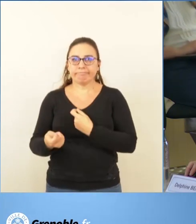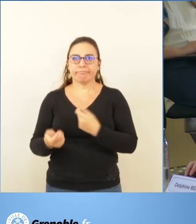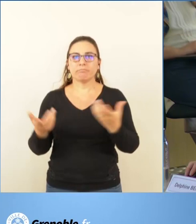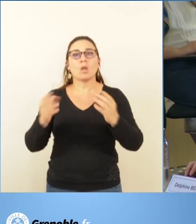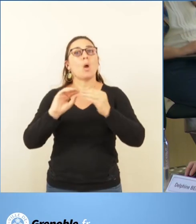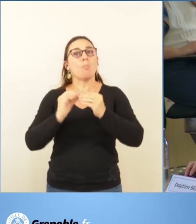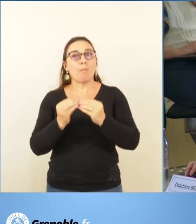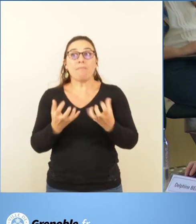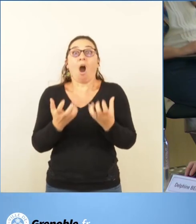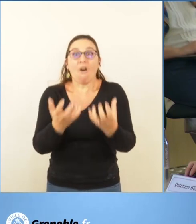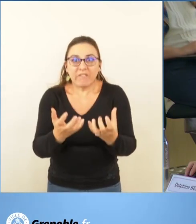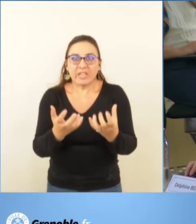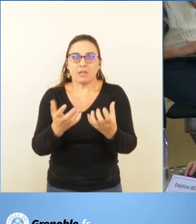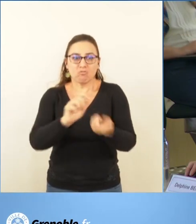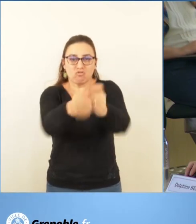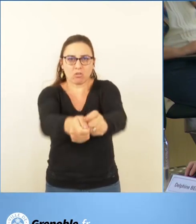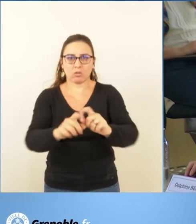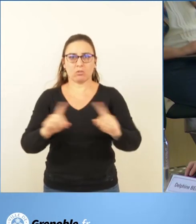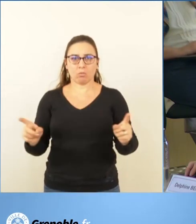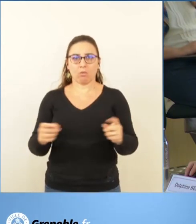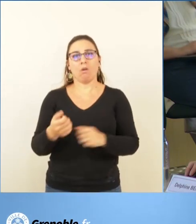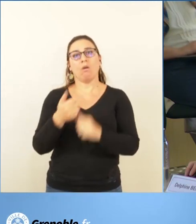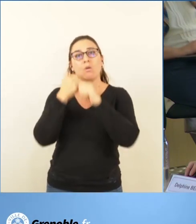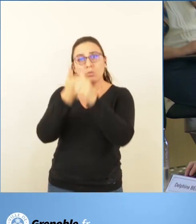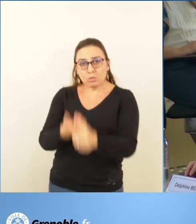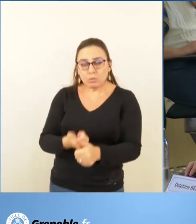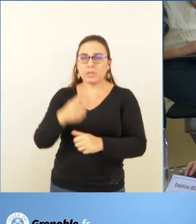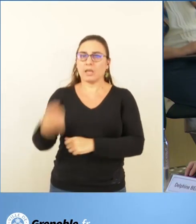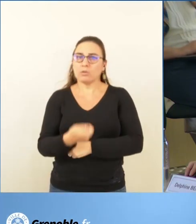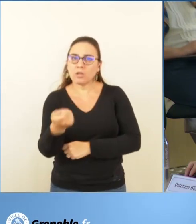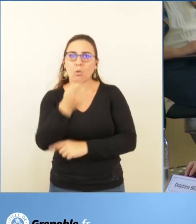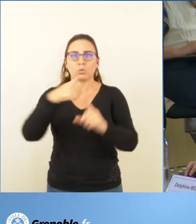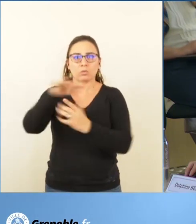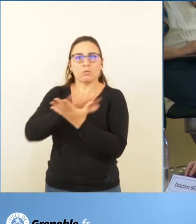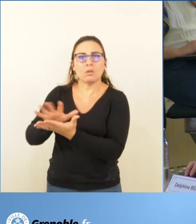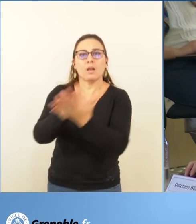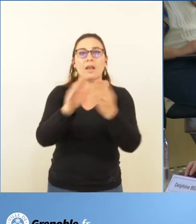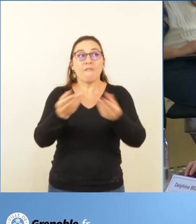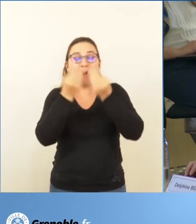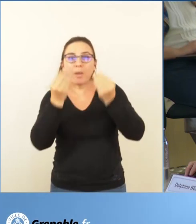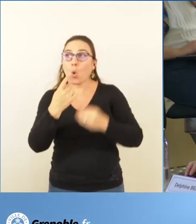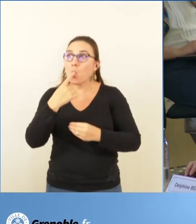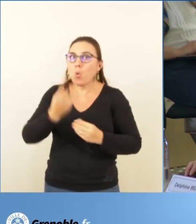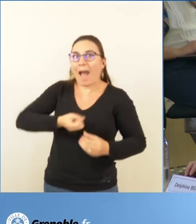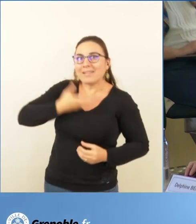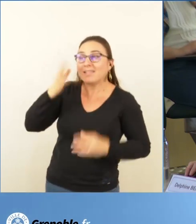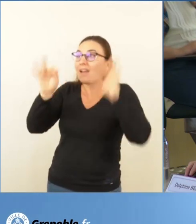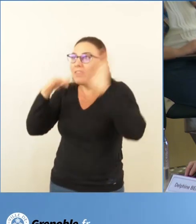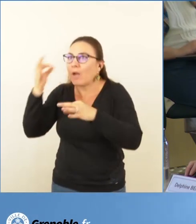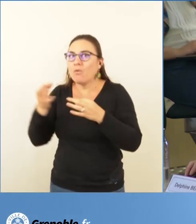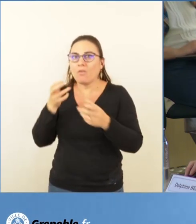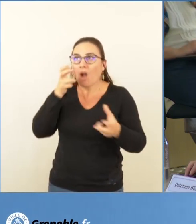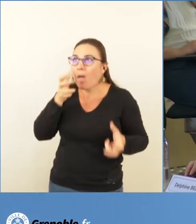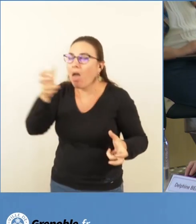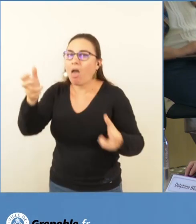problème de désir liés bien plus à la socialisation à l'éducation et à la formation des goûts qu'est-ce qu'on retrouve ici